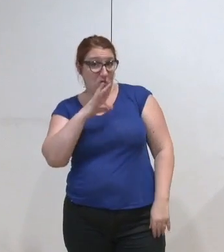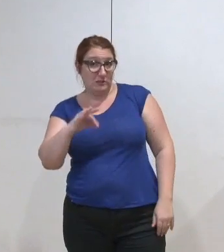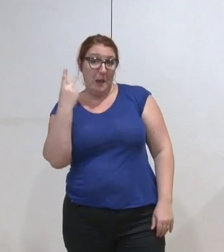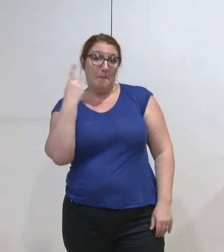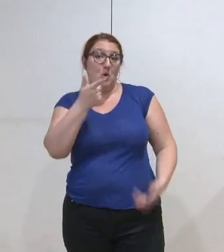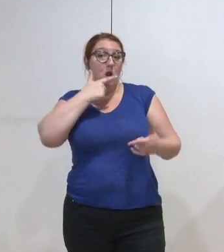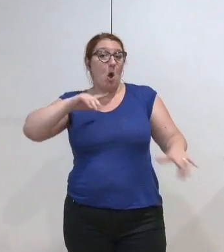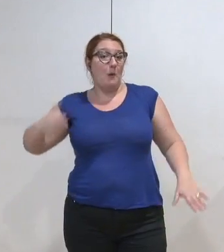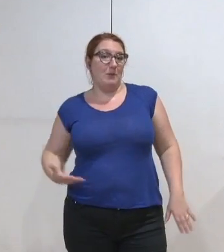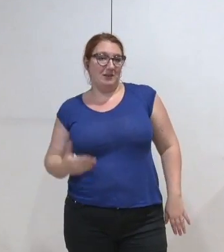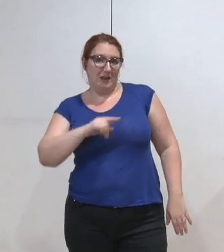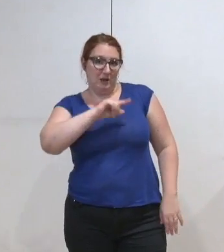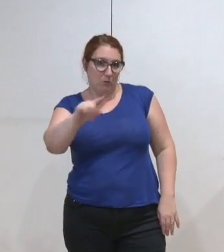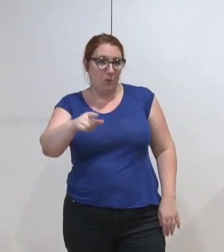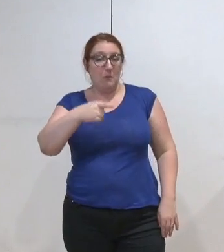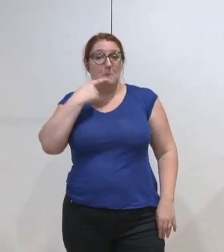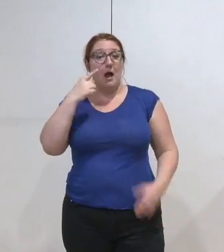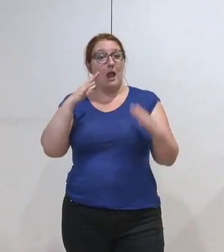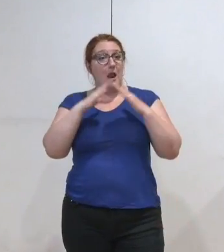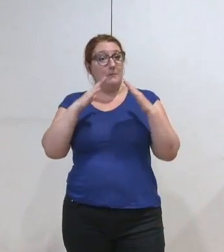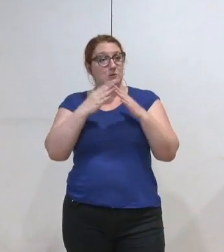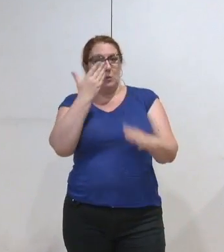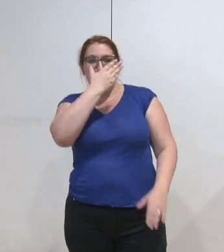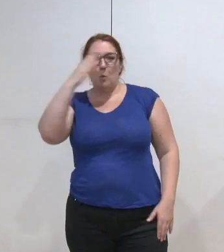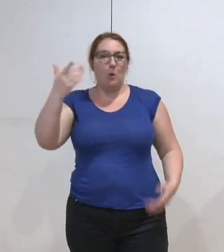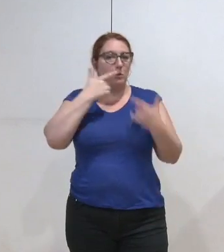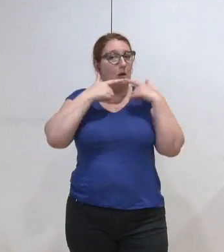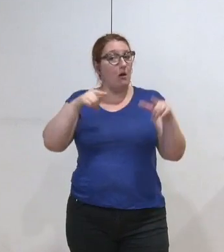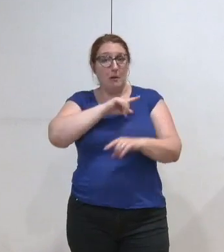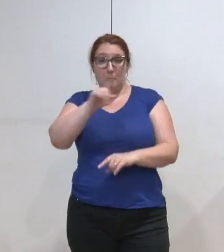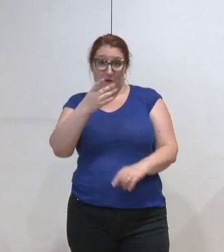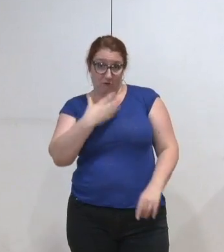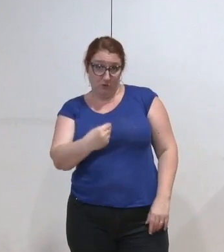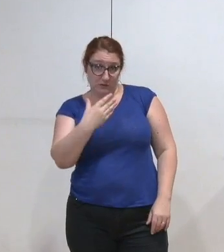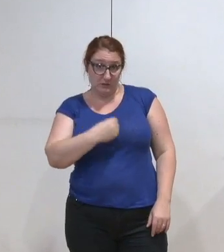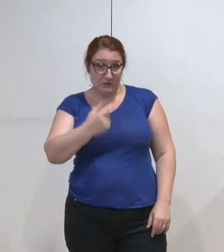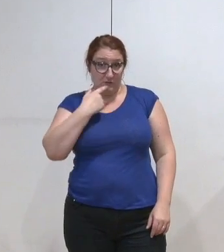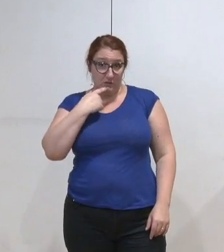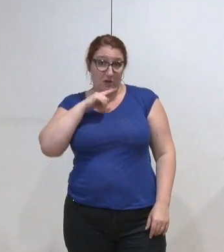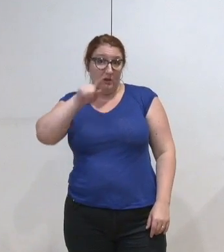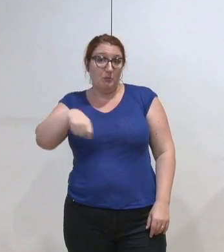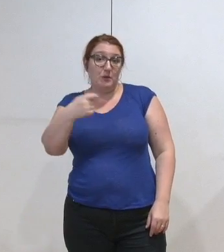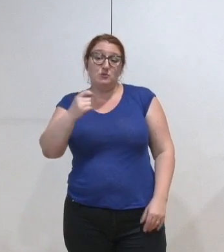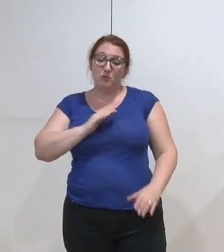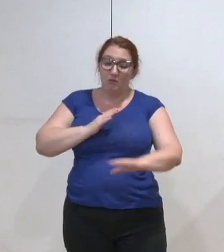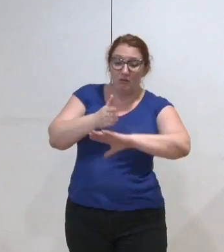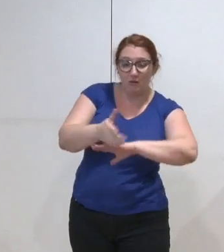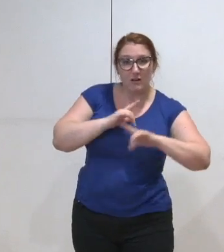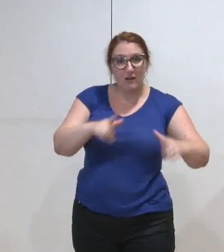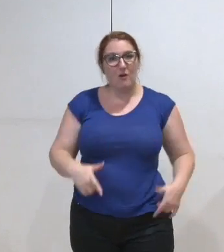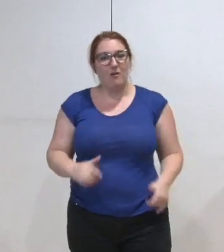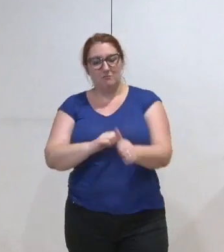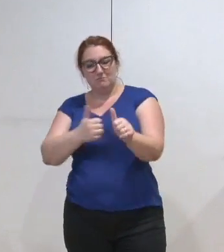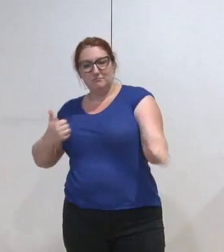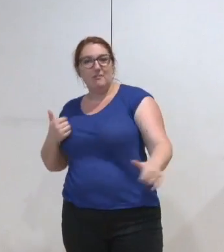langue maternelle lorsque vous parlez dans chez vous une autre langue que le français vous êtes forcément en retard quand vous arrivez à l'école et la question que